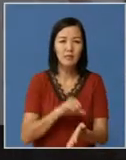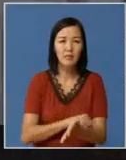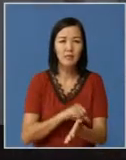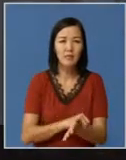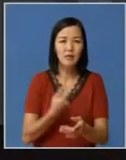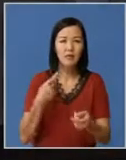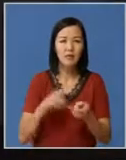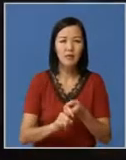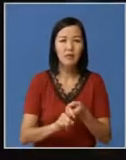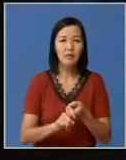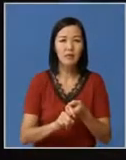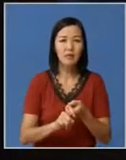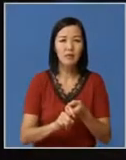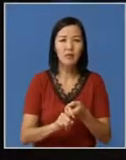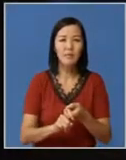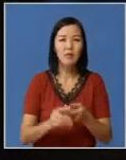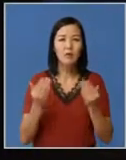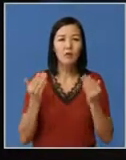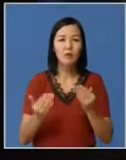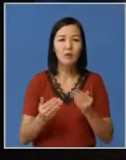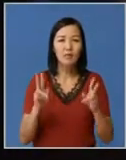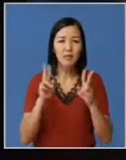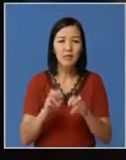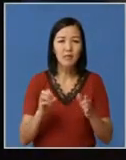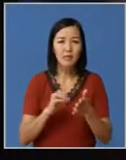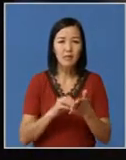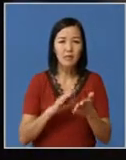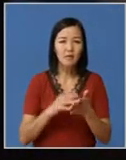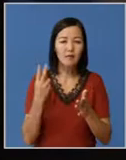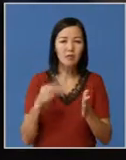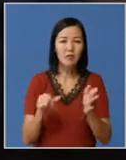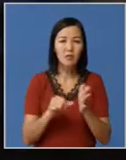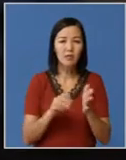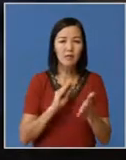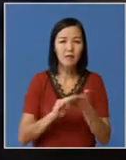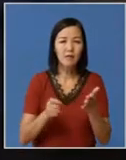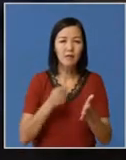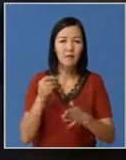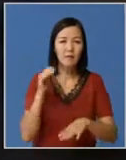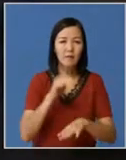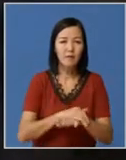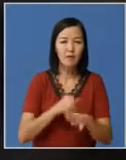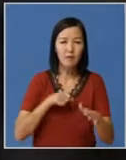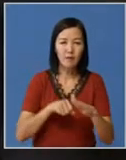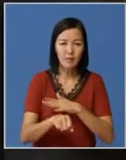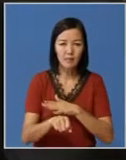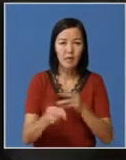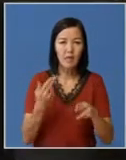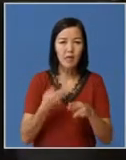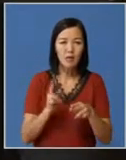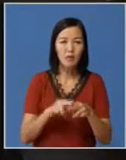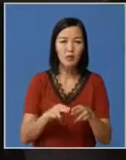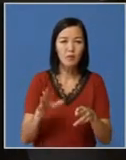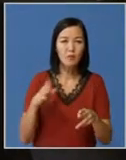свыше 230 наркозависимых. В ходе отработки зафиксировано 26 заявлений по фактам бытового насилия, по каждому из